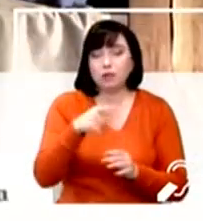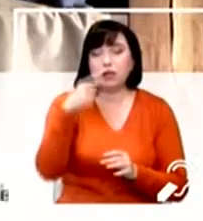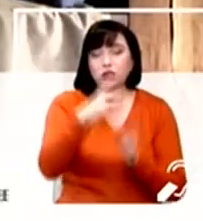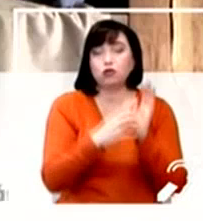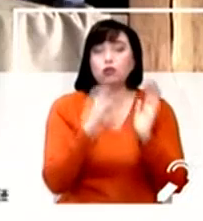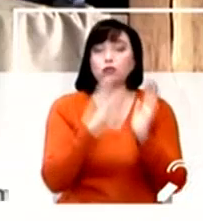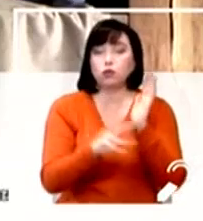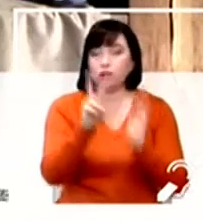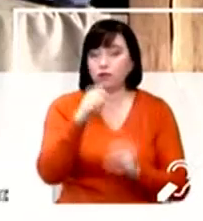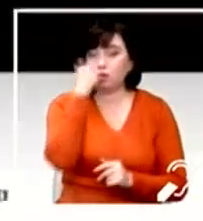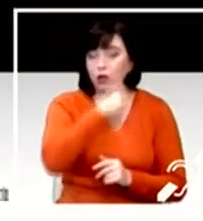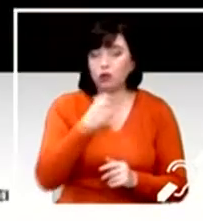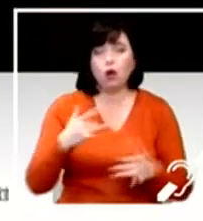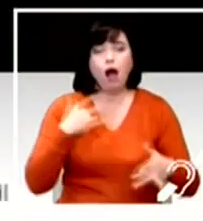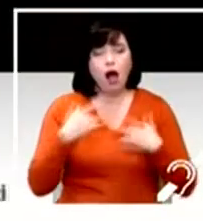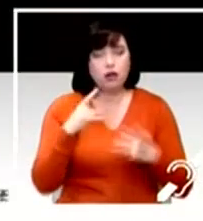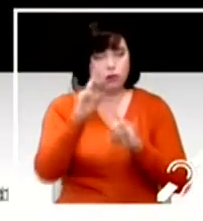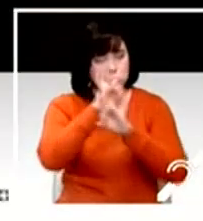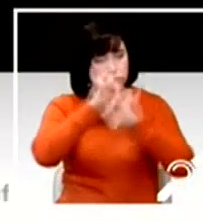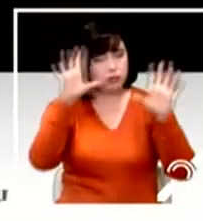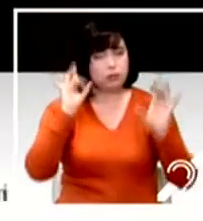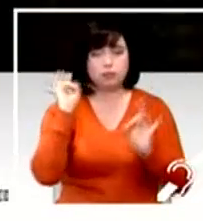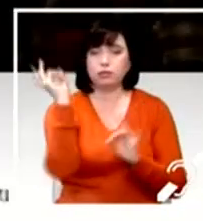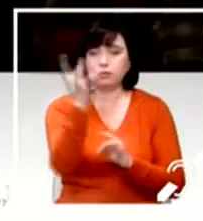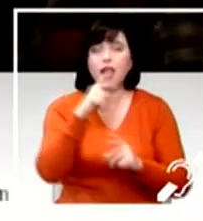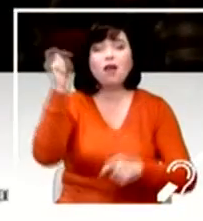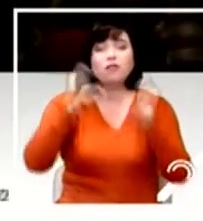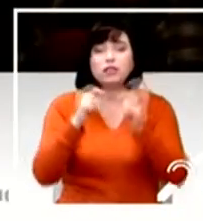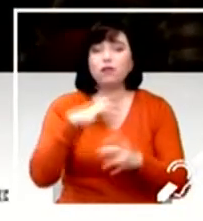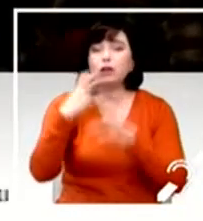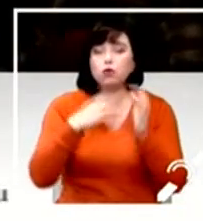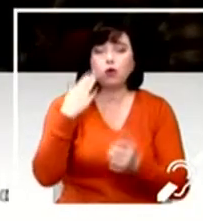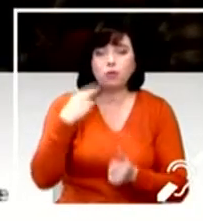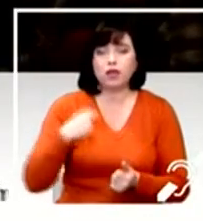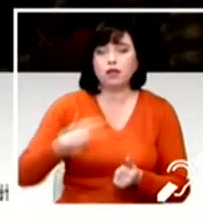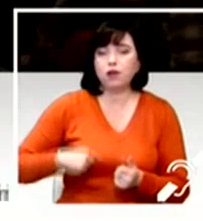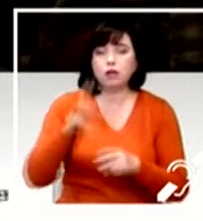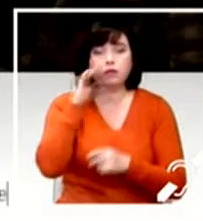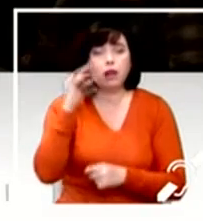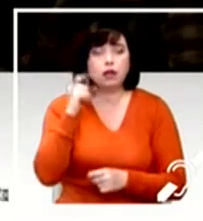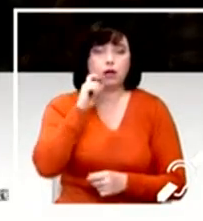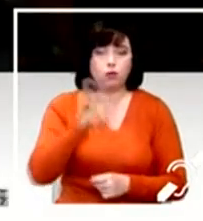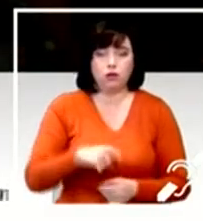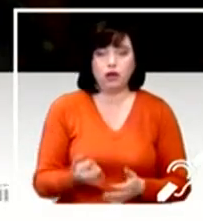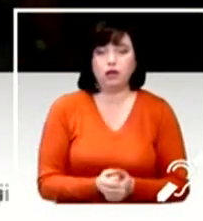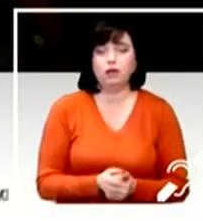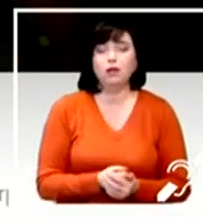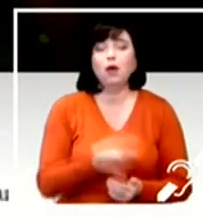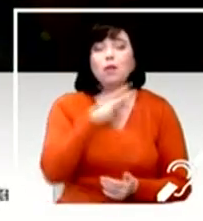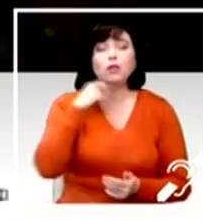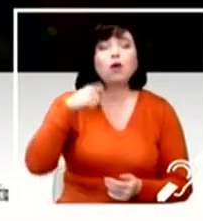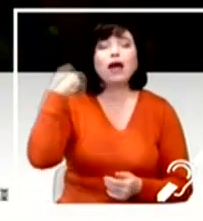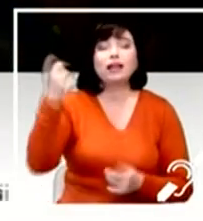noiembrie 1992. Actorii au dus faima teatrului la festivalurile internaționale din România, Franța, Bulgaria și Ucraina. La mulți